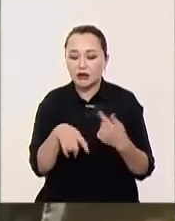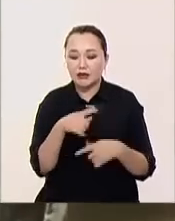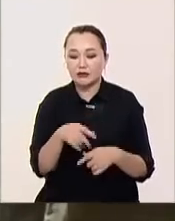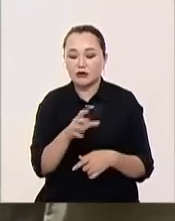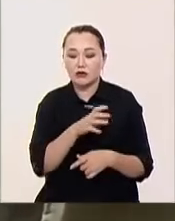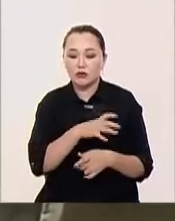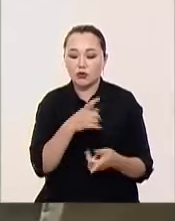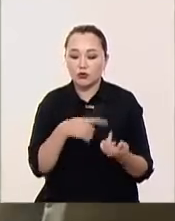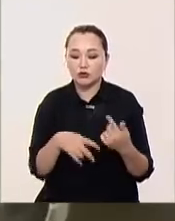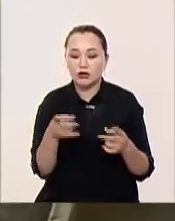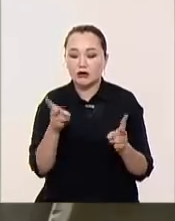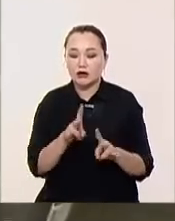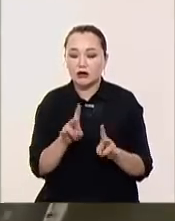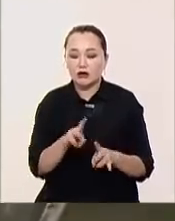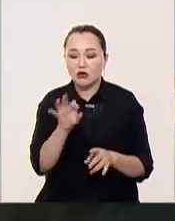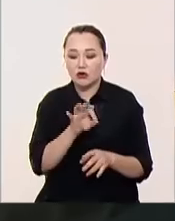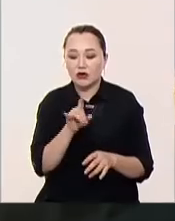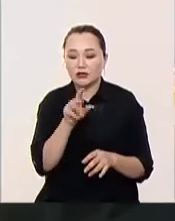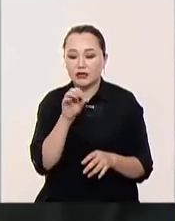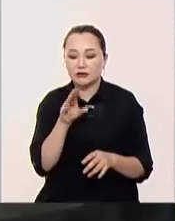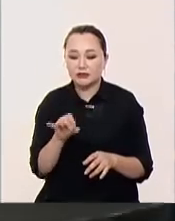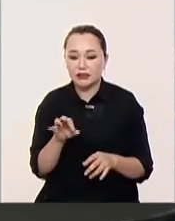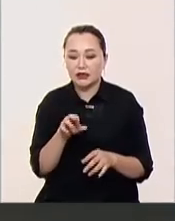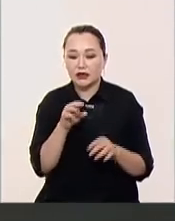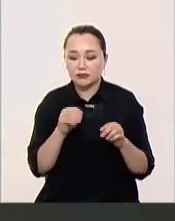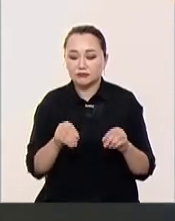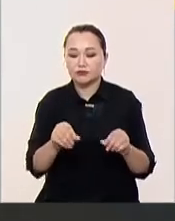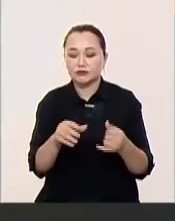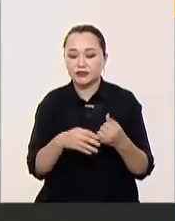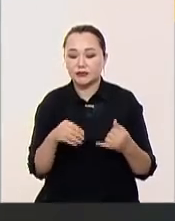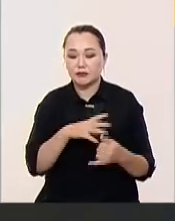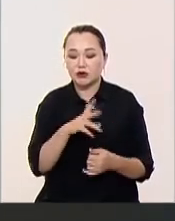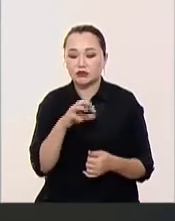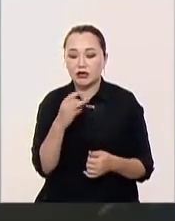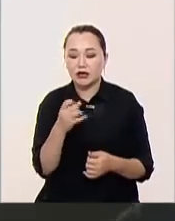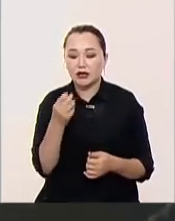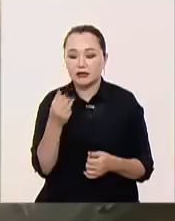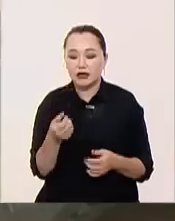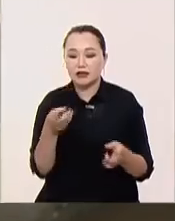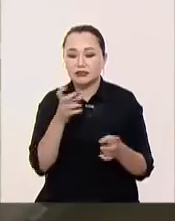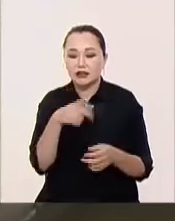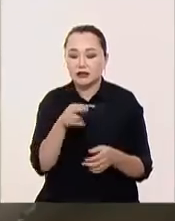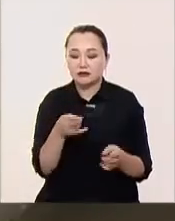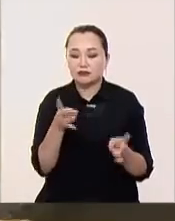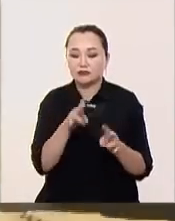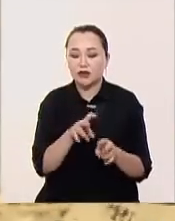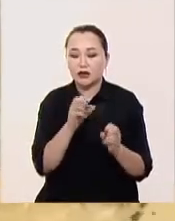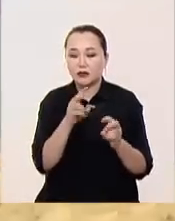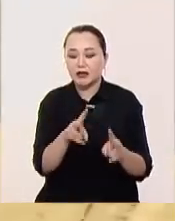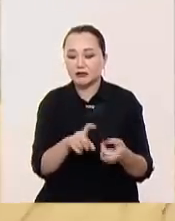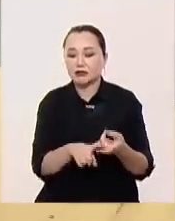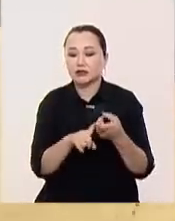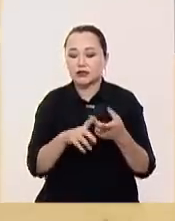үшін биыл қалдық қоймасының шамамен 160 гектар жеріне топырақ төселген. Қошқарата қалдық қоймасын рекультивациялау бірінші кезегін түзету